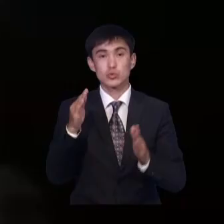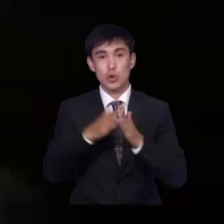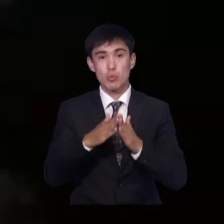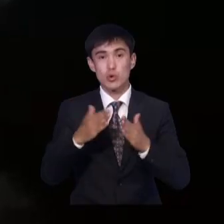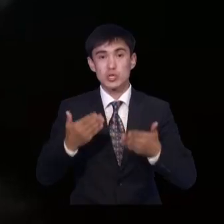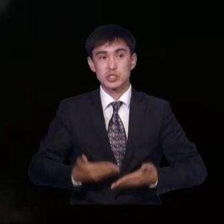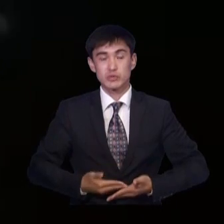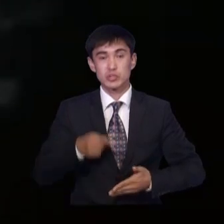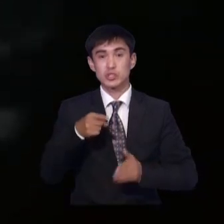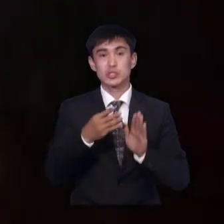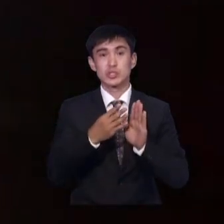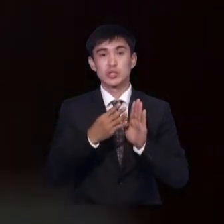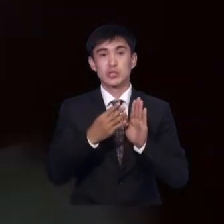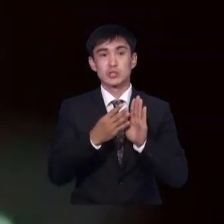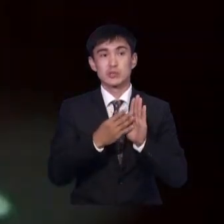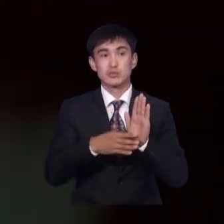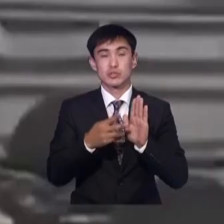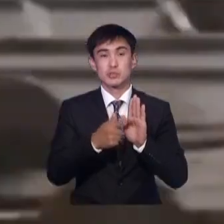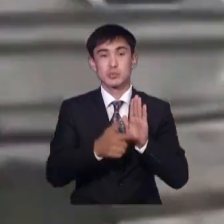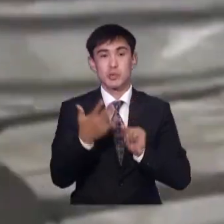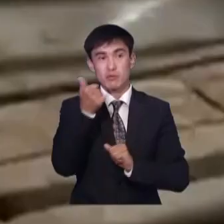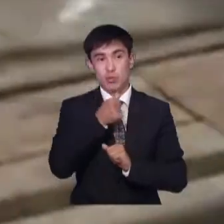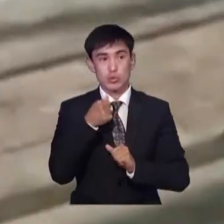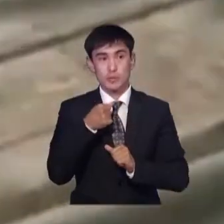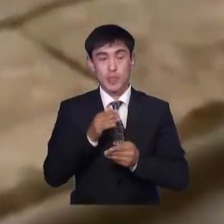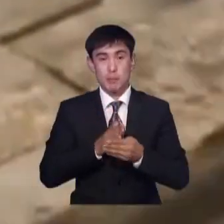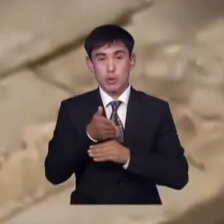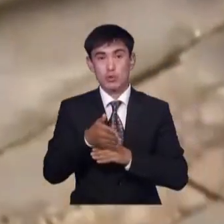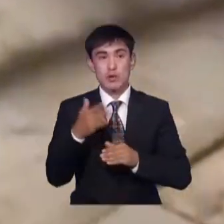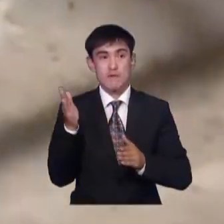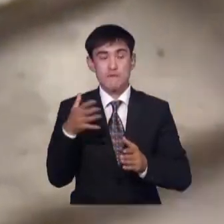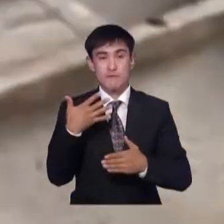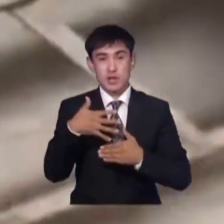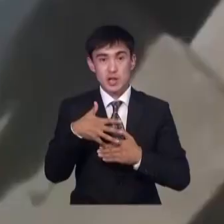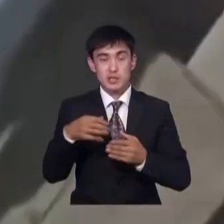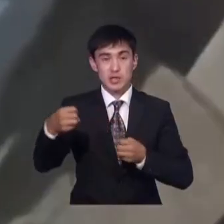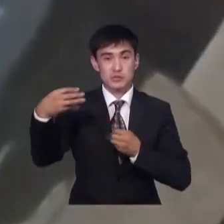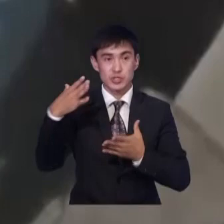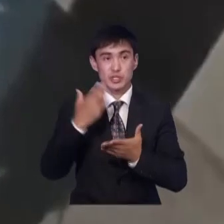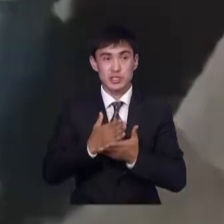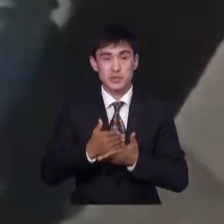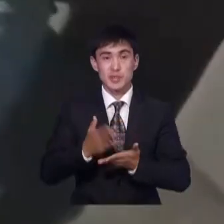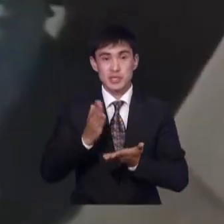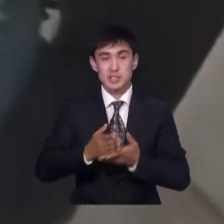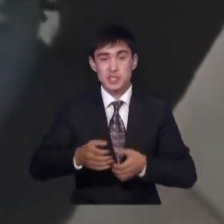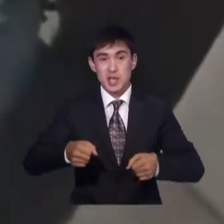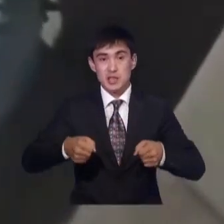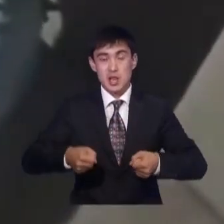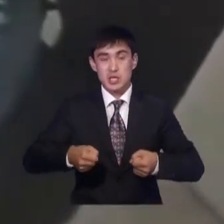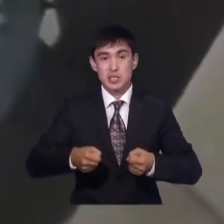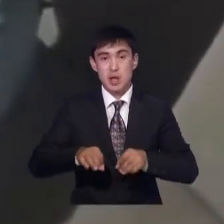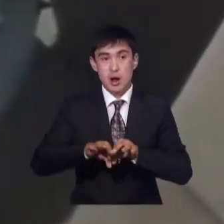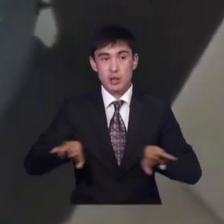жителя 1975 года рождения. Проход оборудован вентиляцией и освещением. В нем есть тележки и канаты для переправки грузов.